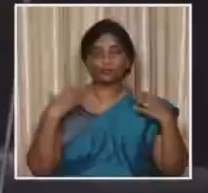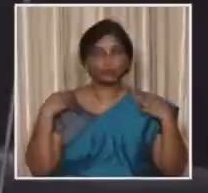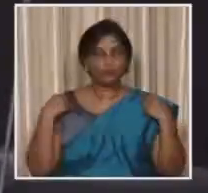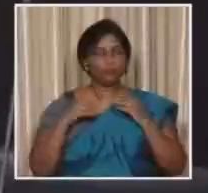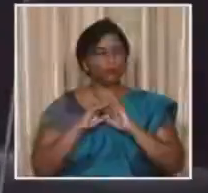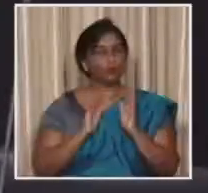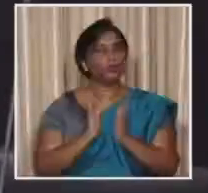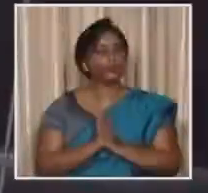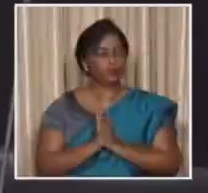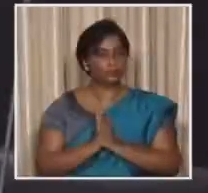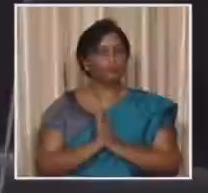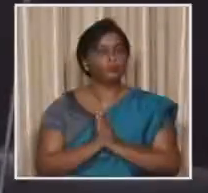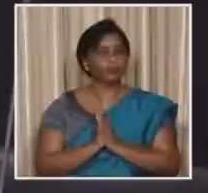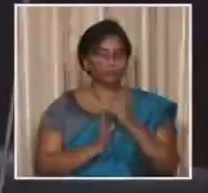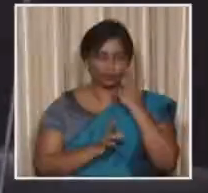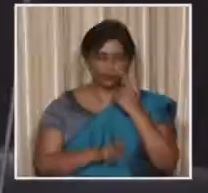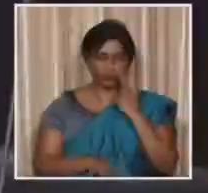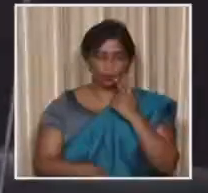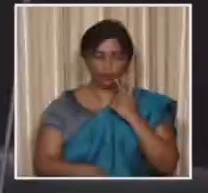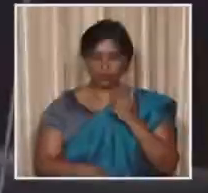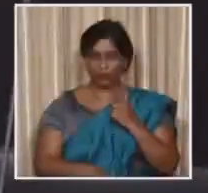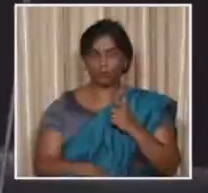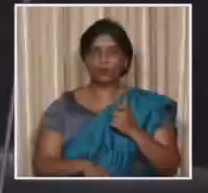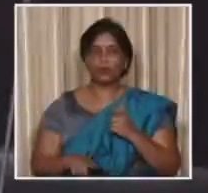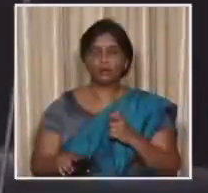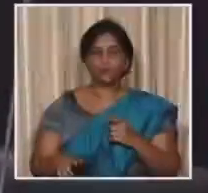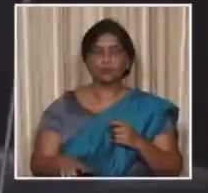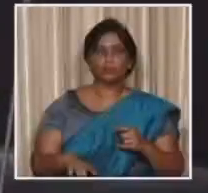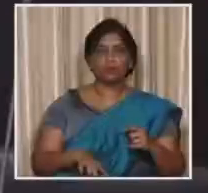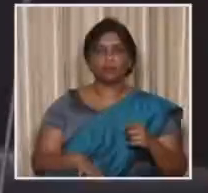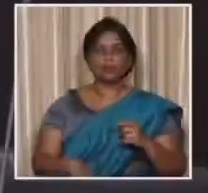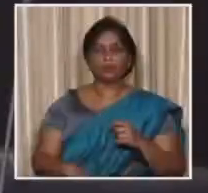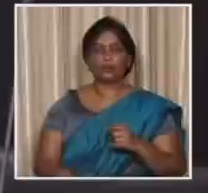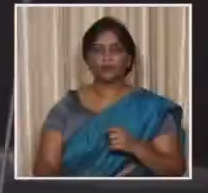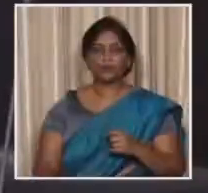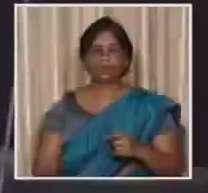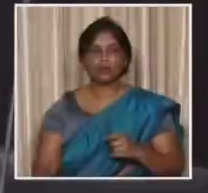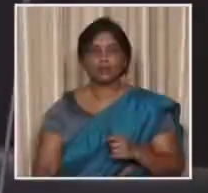සේවා ගාස්තු sorry මිලදී ගැනීම වලට අමතරව ගෑස් සහ වෙනත්